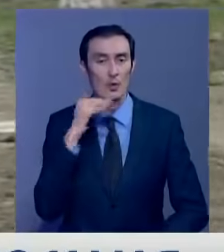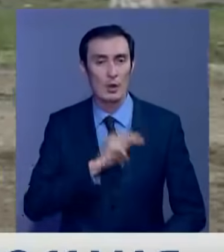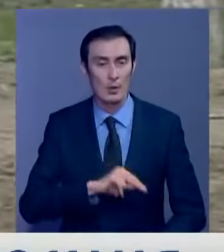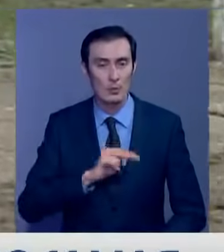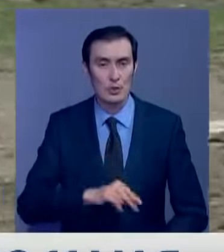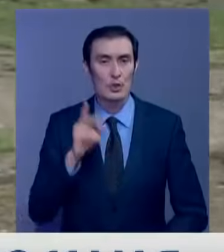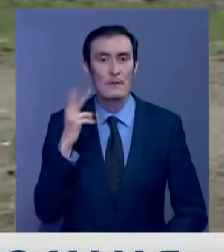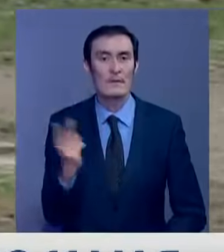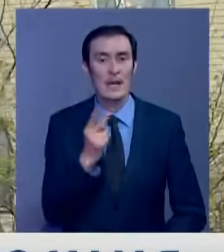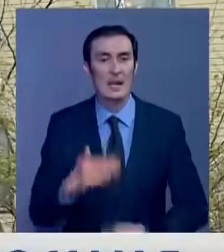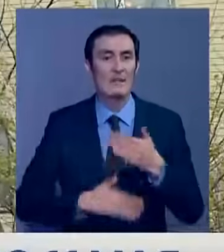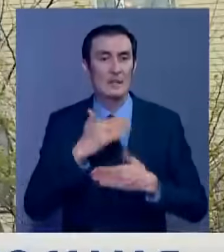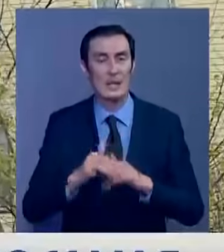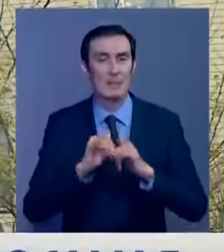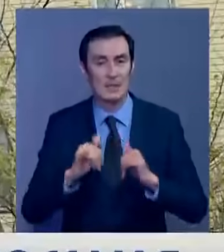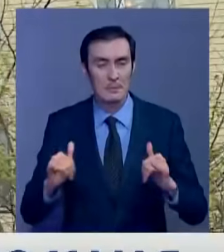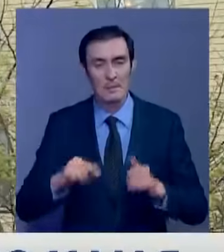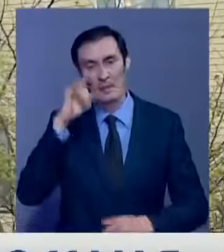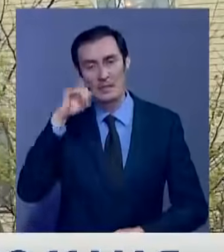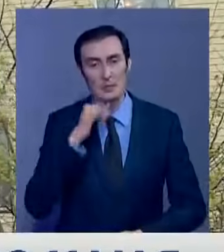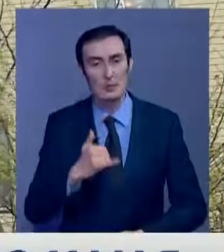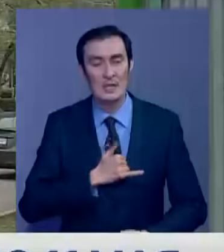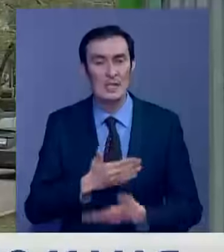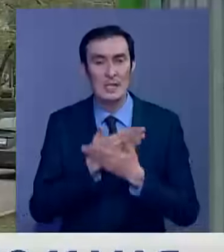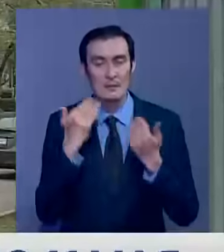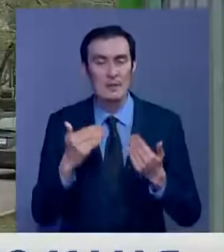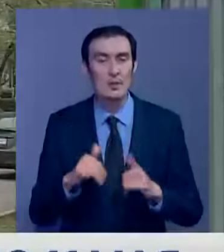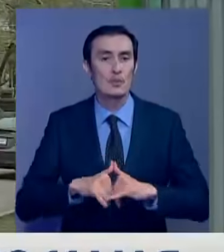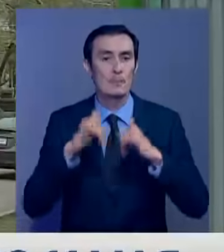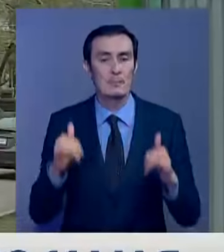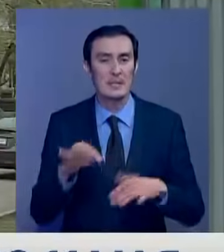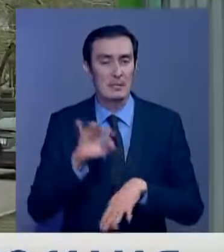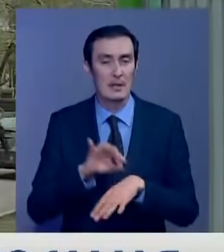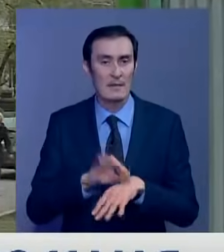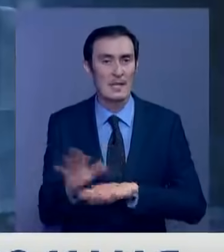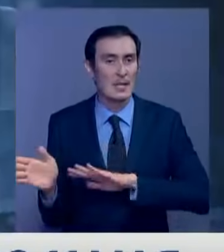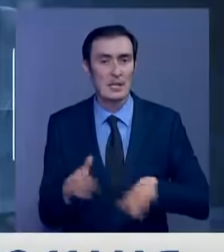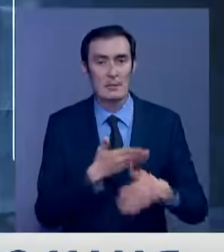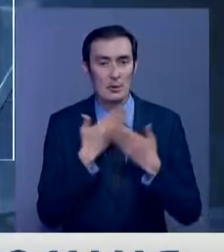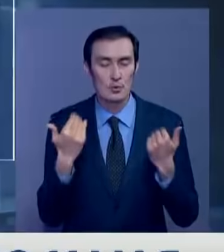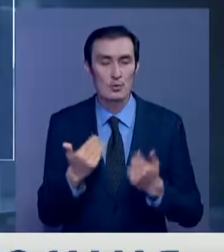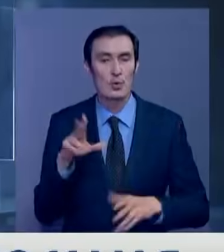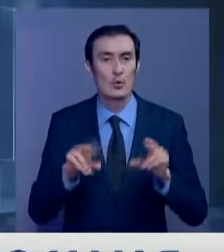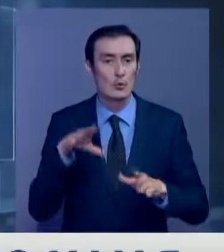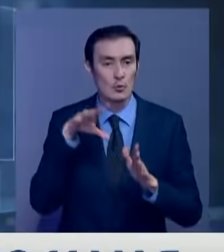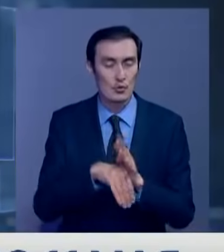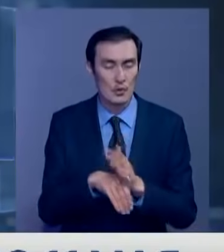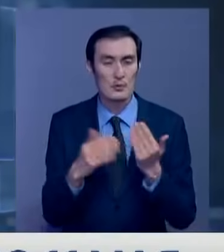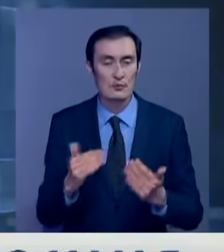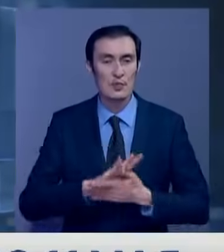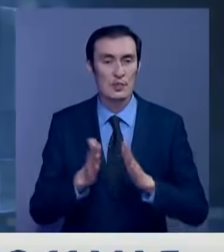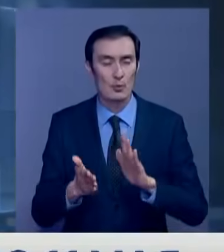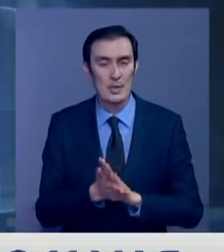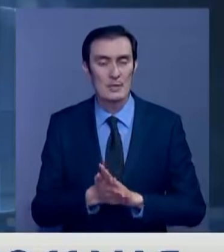работы. Грядет вторая волна пандемии. А в Казахстане не прошел пик заболеваемости коронавирусом. С учетом складывающейся